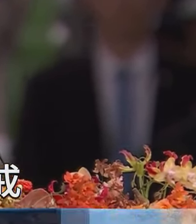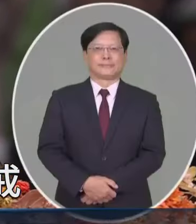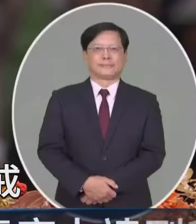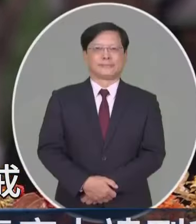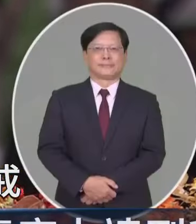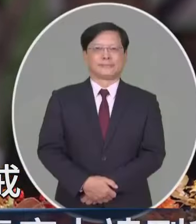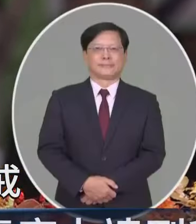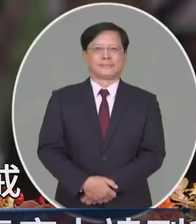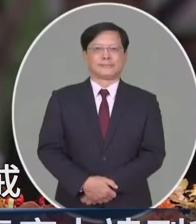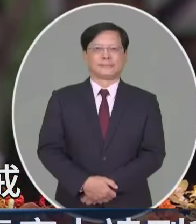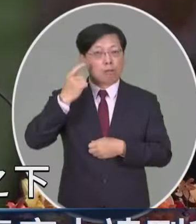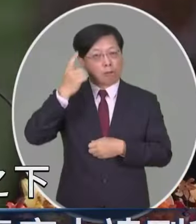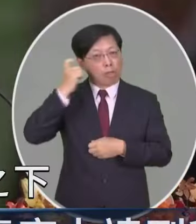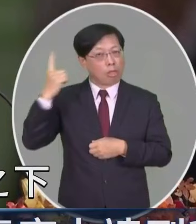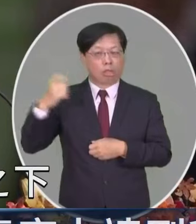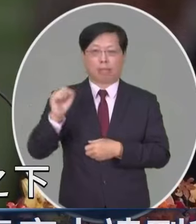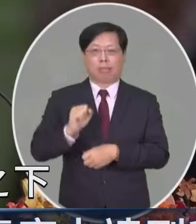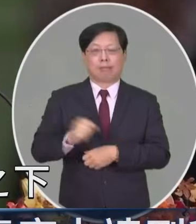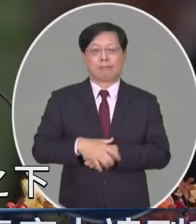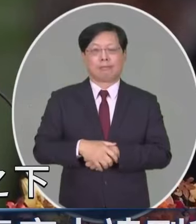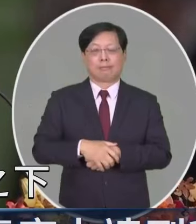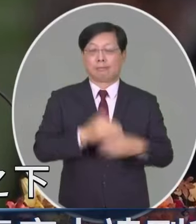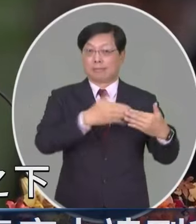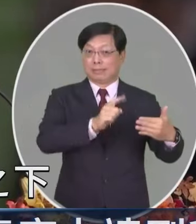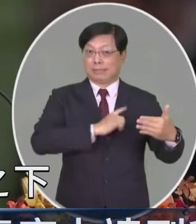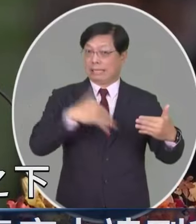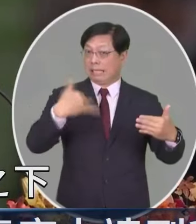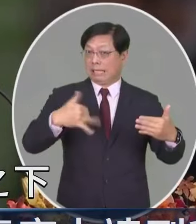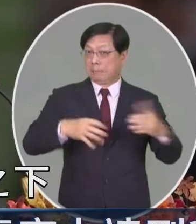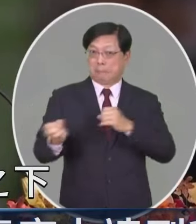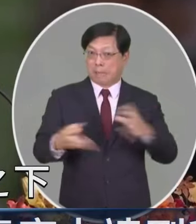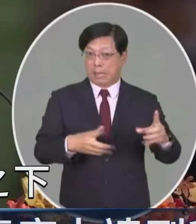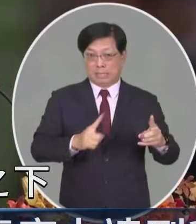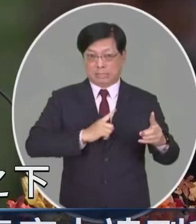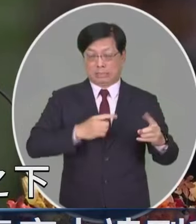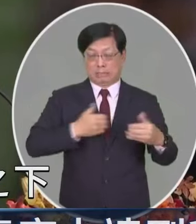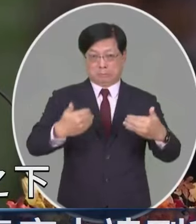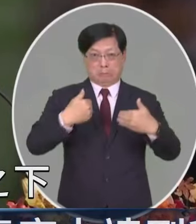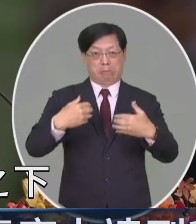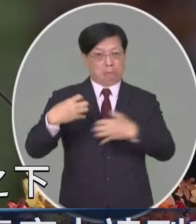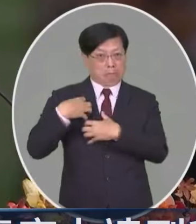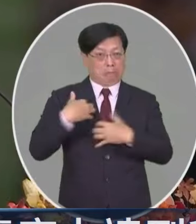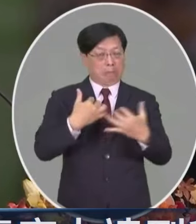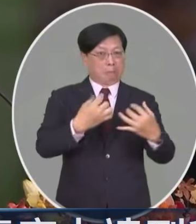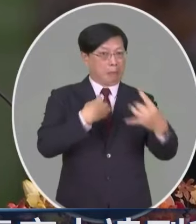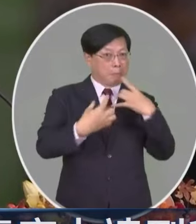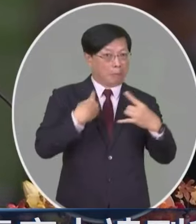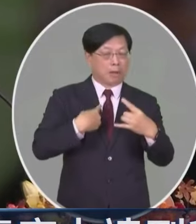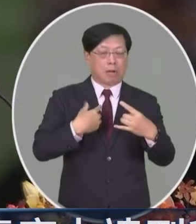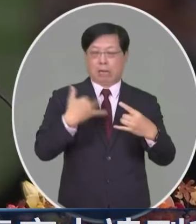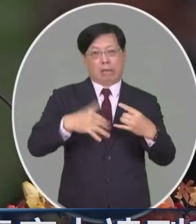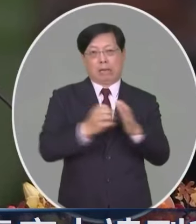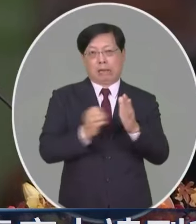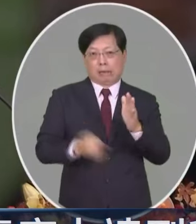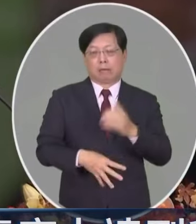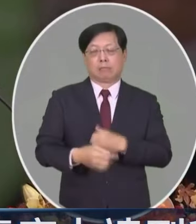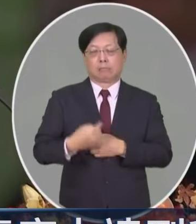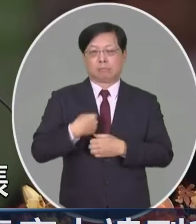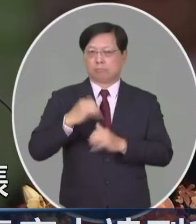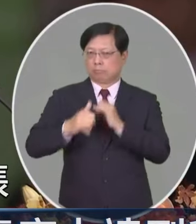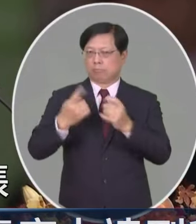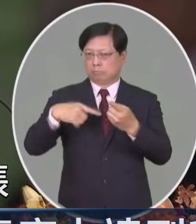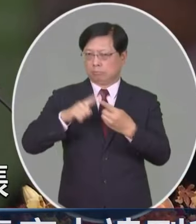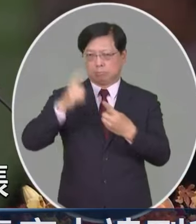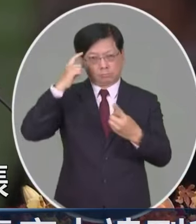还是保持警戒。 在中国尚未放弃武力犯台之下，国人应该了解，